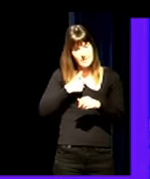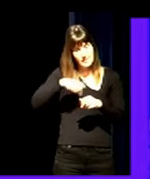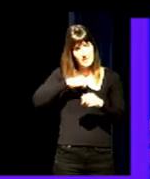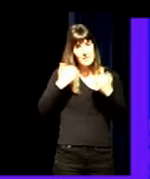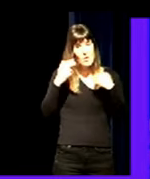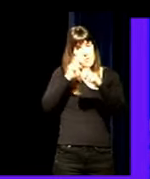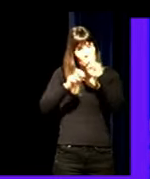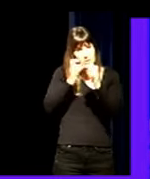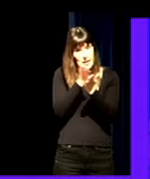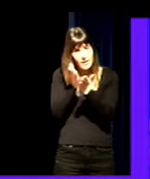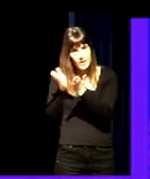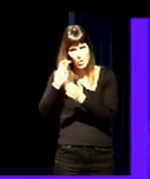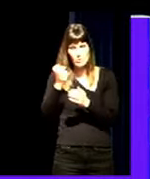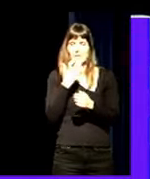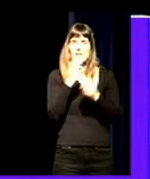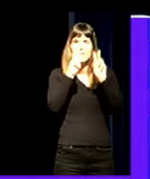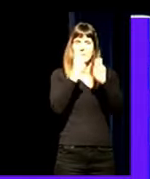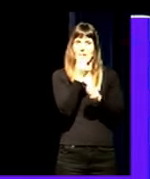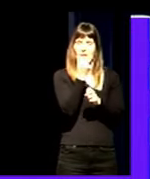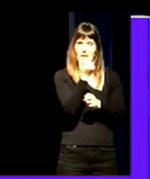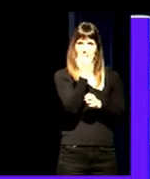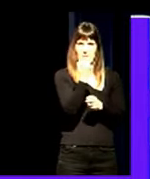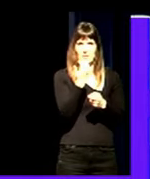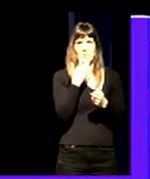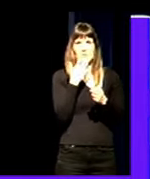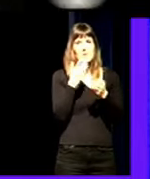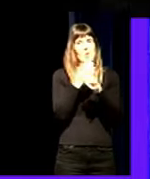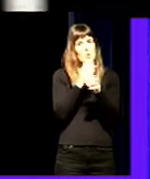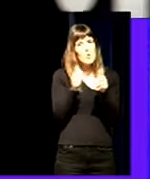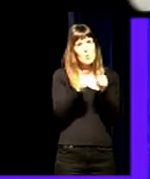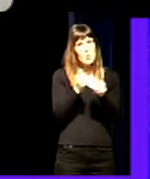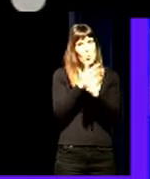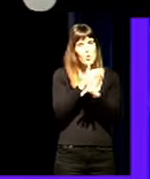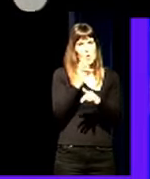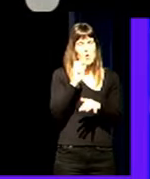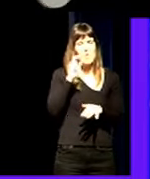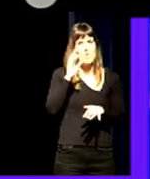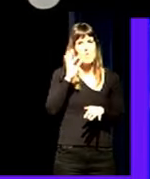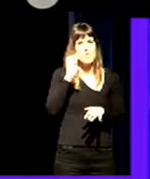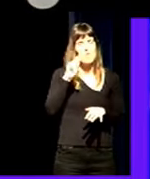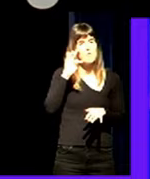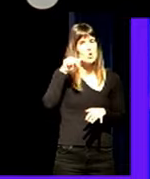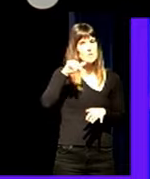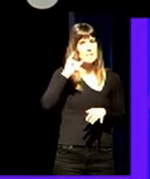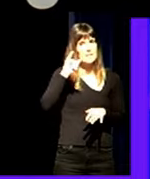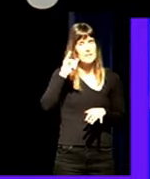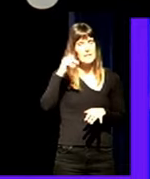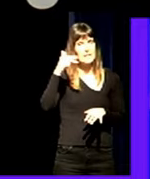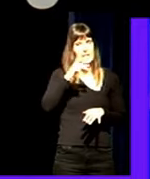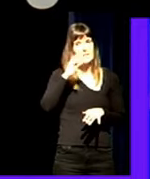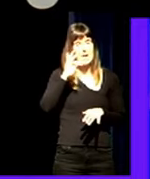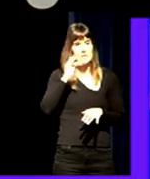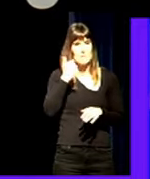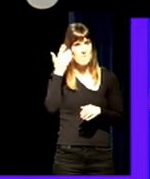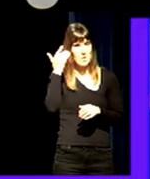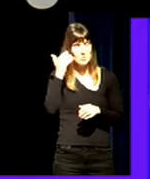Adibidez, Fortnite, ez da? Oso famatua izan zena momentu baten, iretzako jazio itesio izoi elburua zela bestea